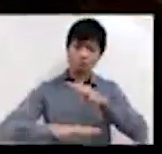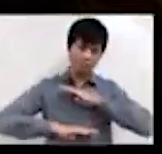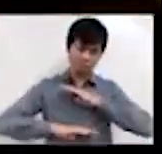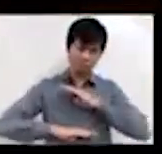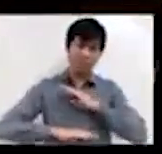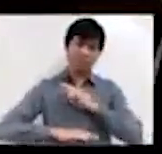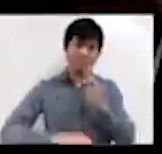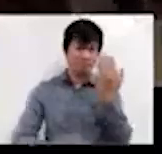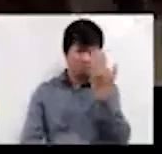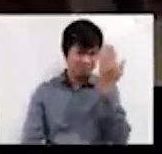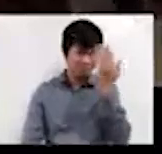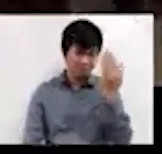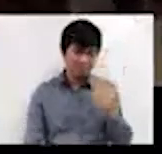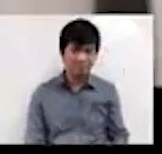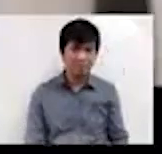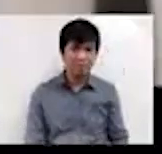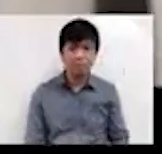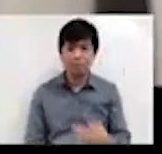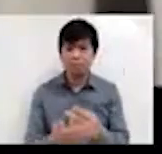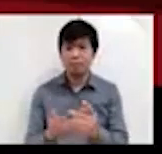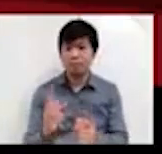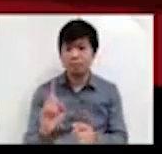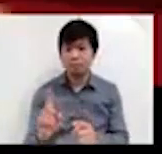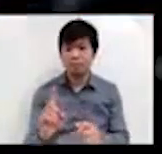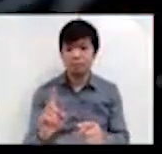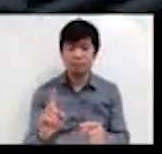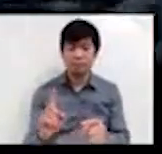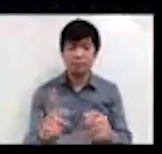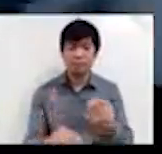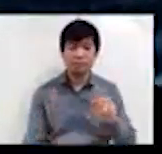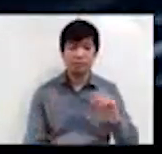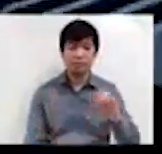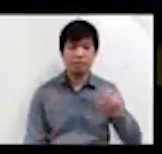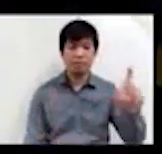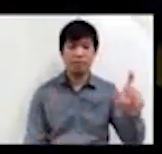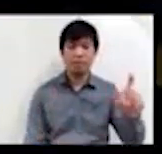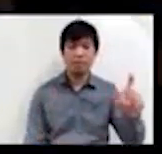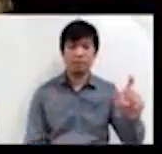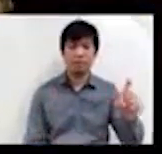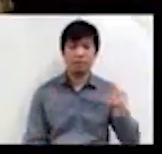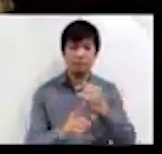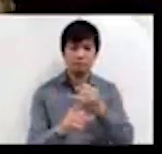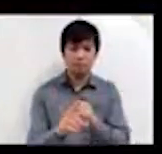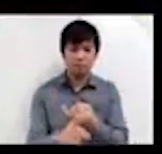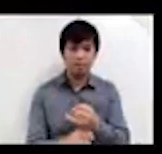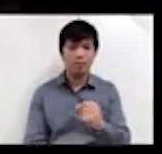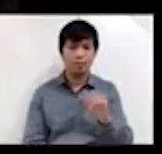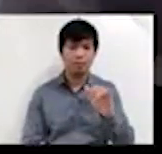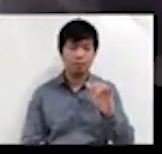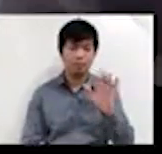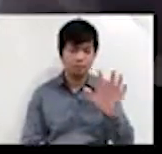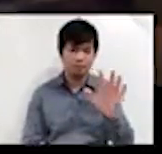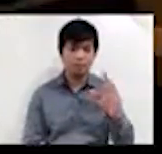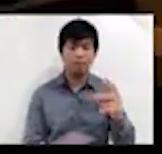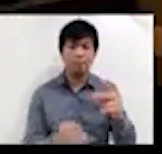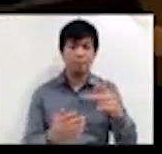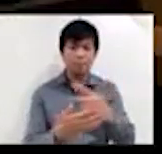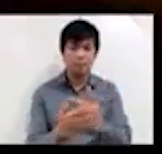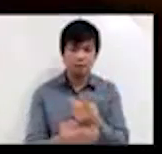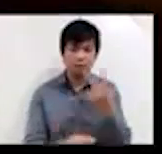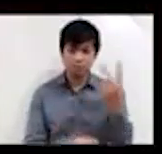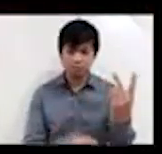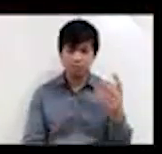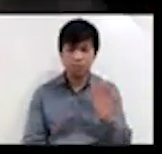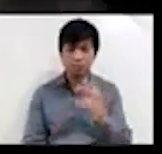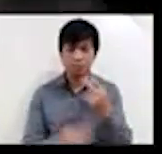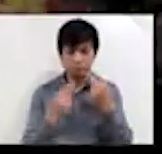ang part 1 ng series sa Netflix. Sa January 5 naman streaming ang part 2. Nagbabalita mula sa